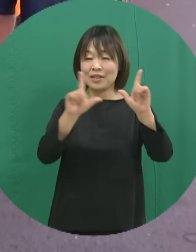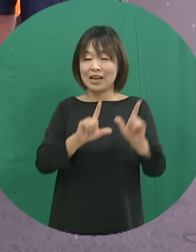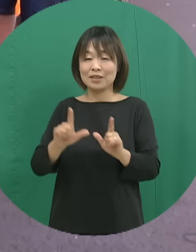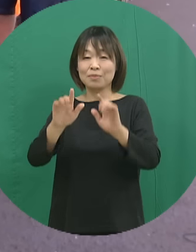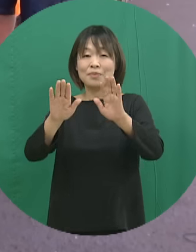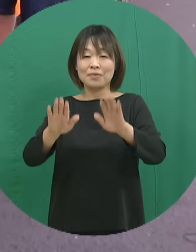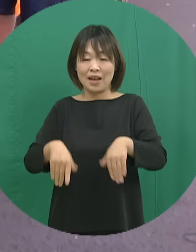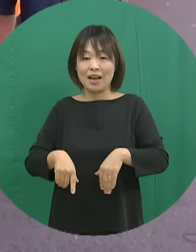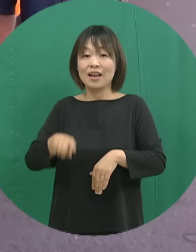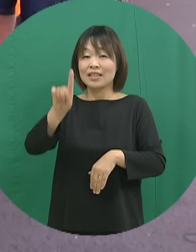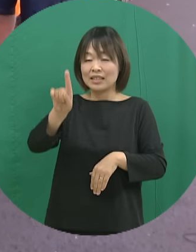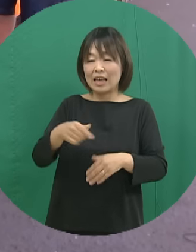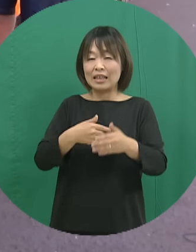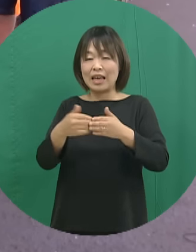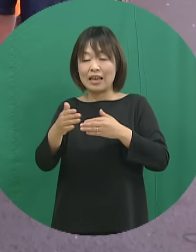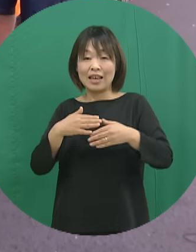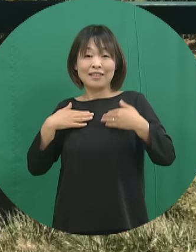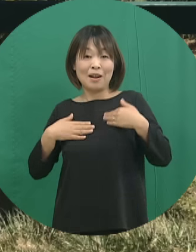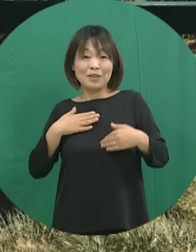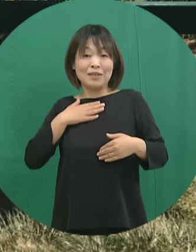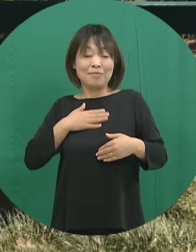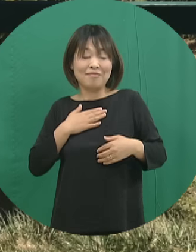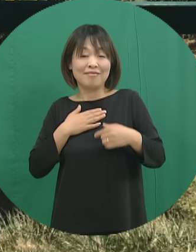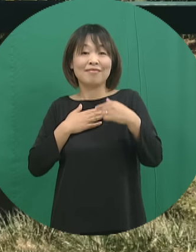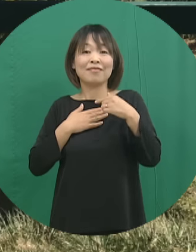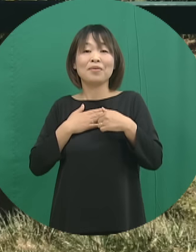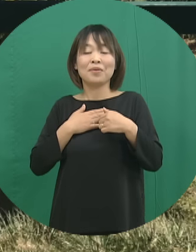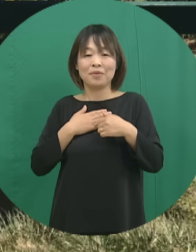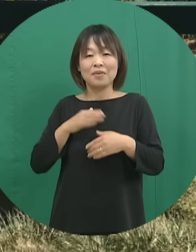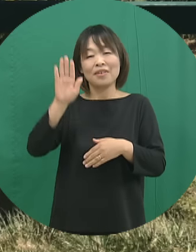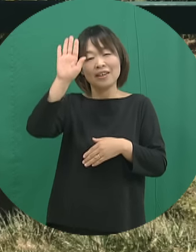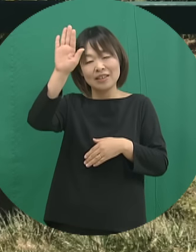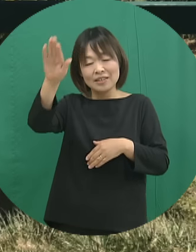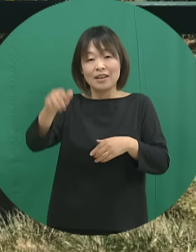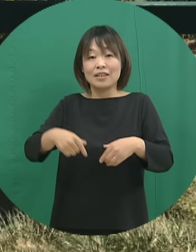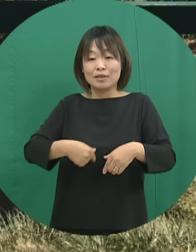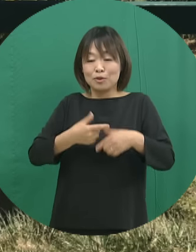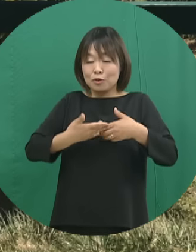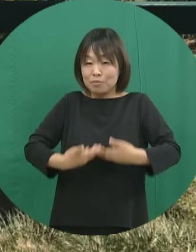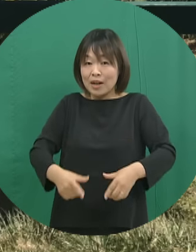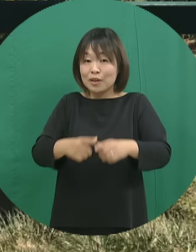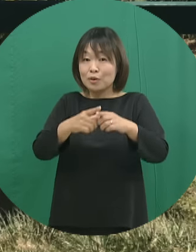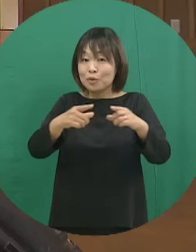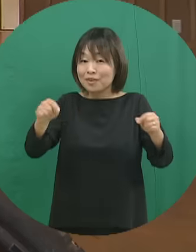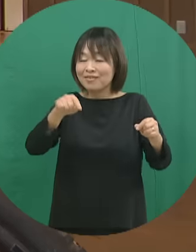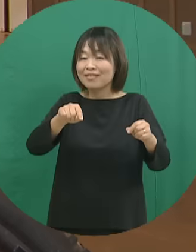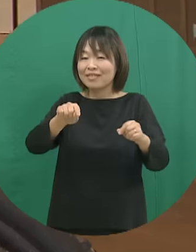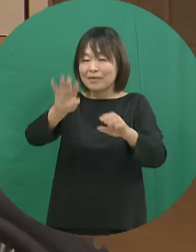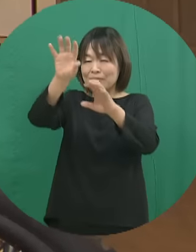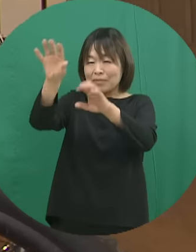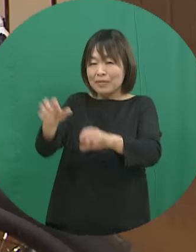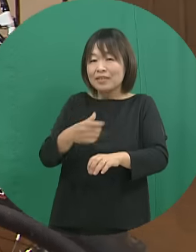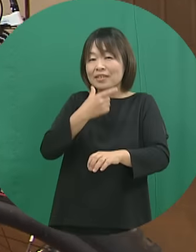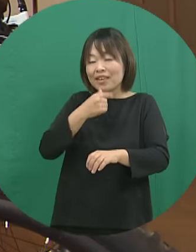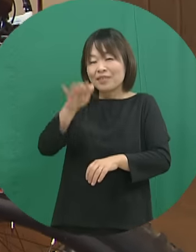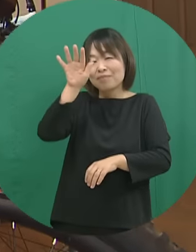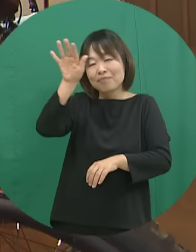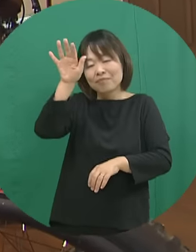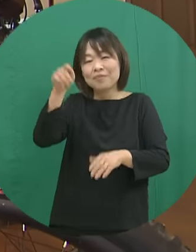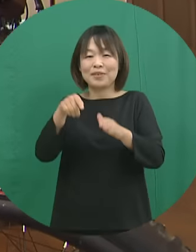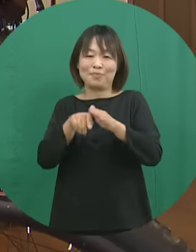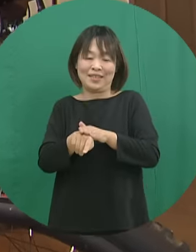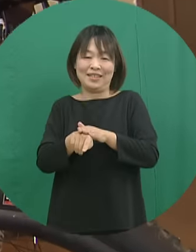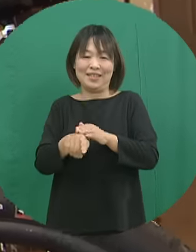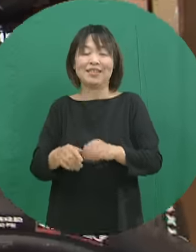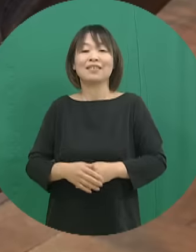に触れる中で、この楽しさとか私たちの情熱っていうのをいつかやっぱり自分の国でこう活用したいなというふうに思うよう